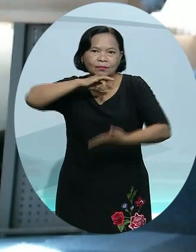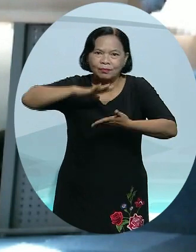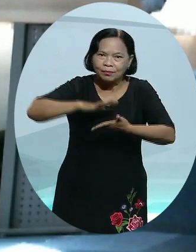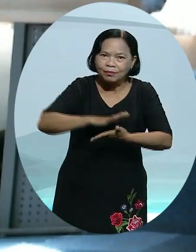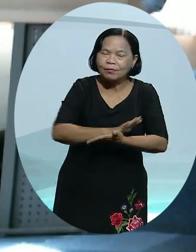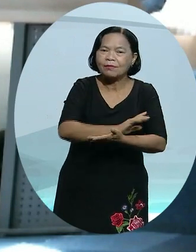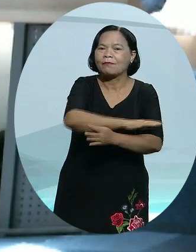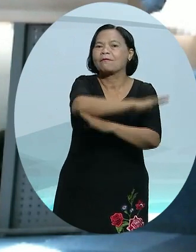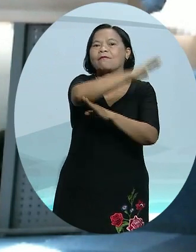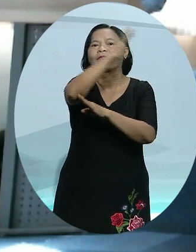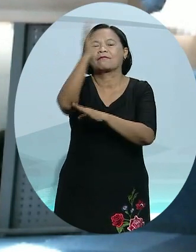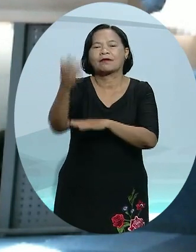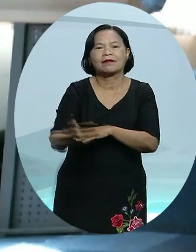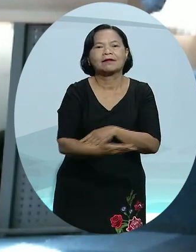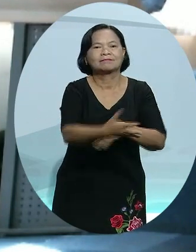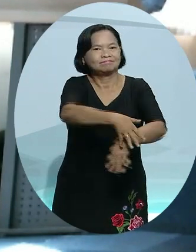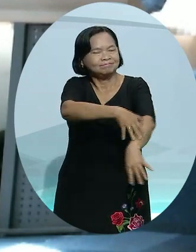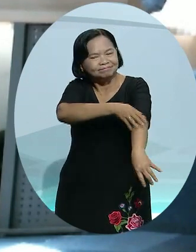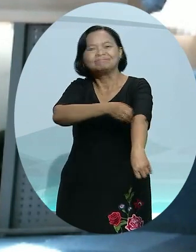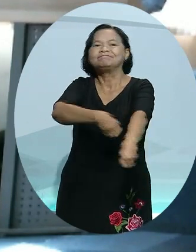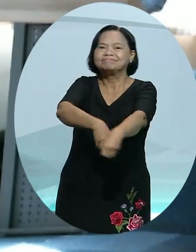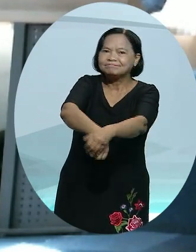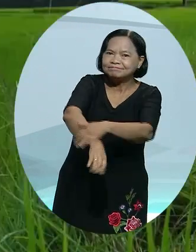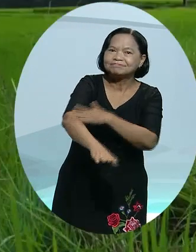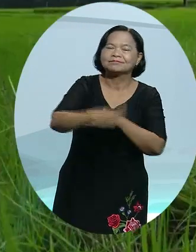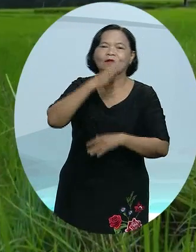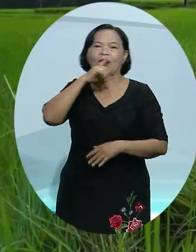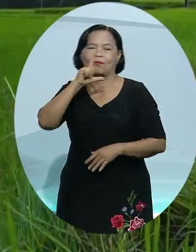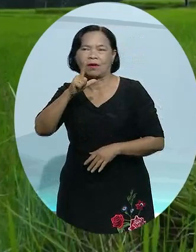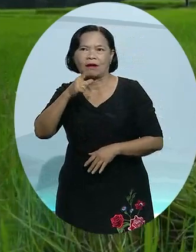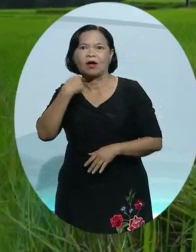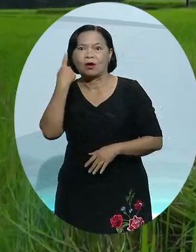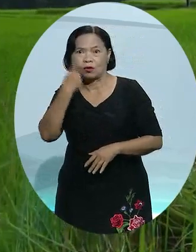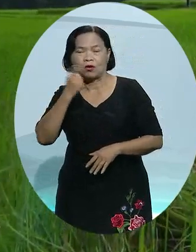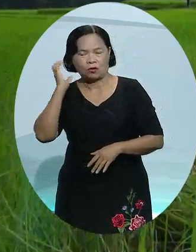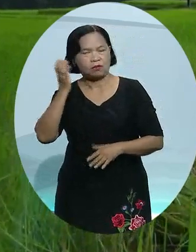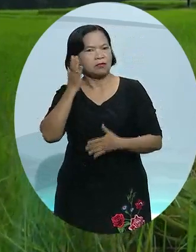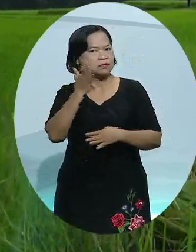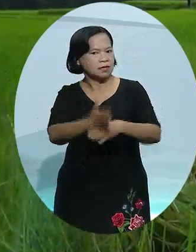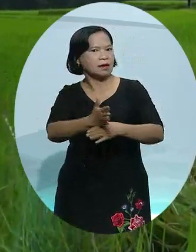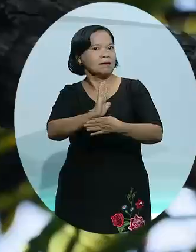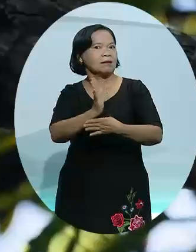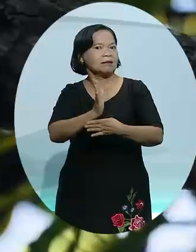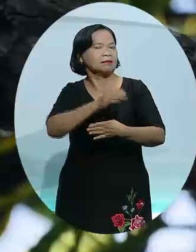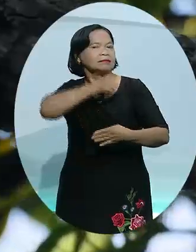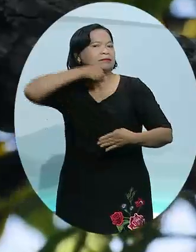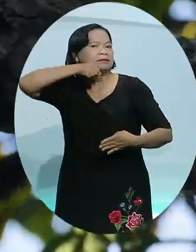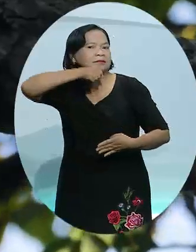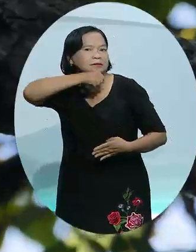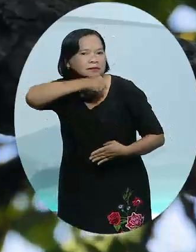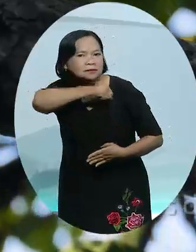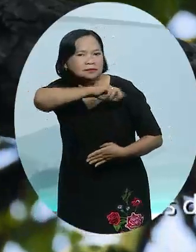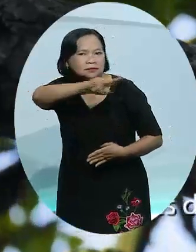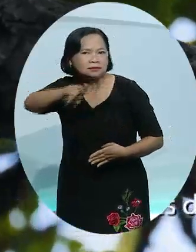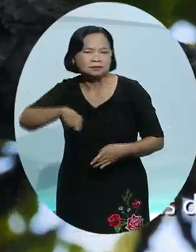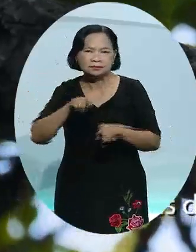tốc phát triển thiên nhiên theo hướng tích cực. Ông Lambertini cho rằng, thế giới cần một cơ chế mới để đảo ngược tình trạng suy giảm môi sinh và